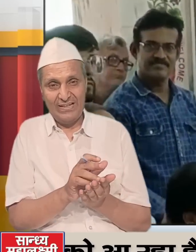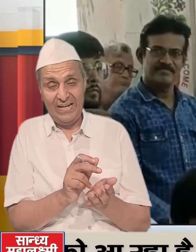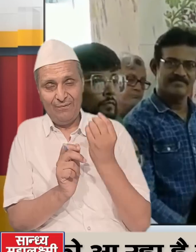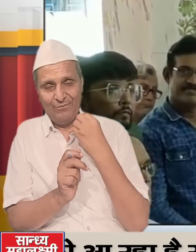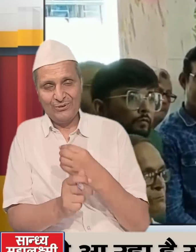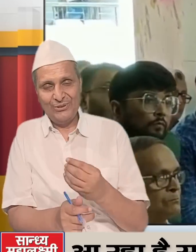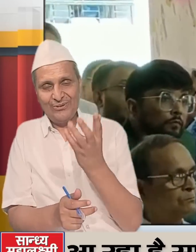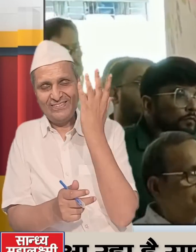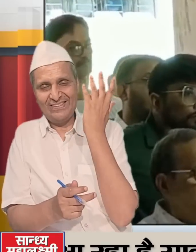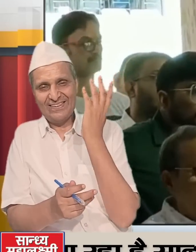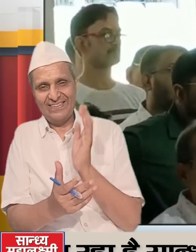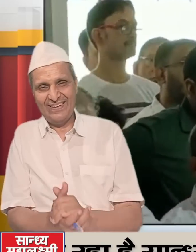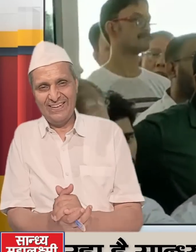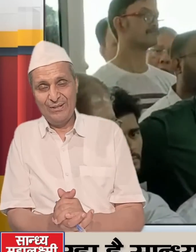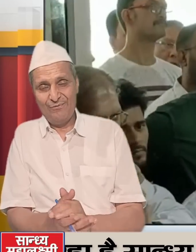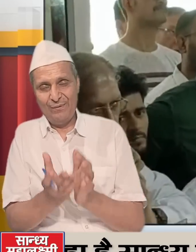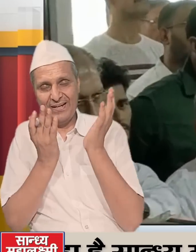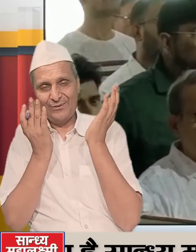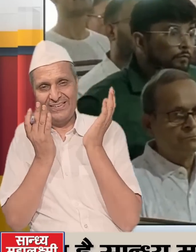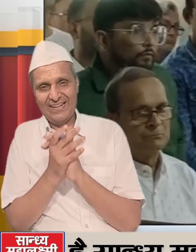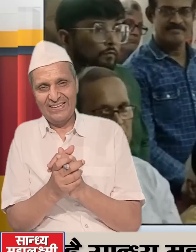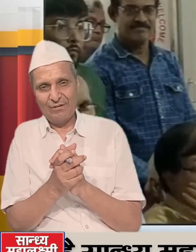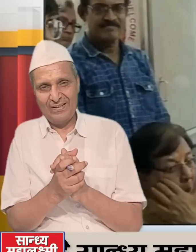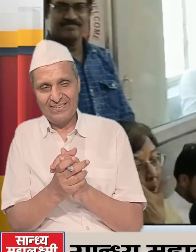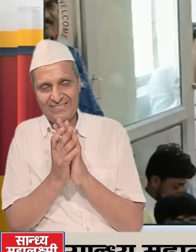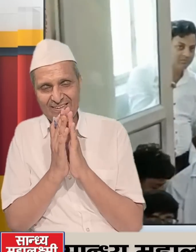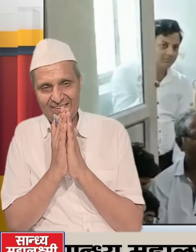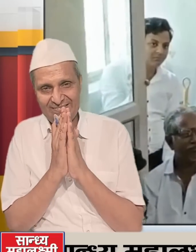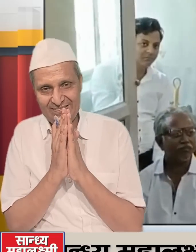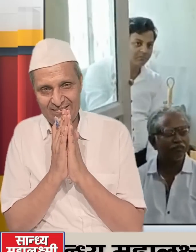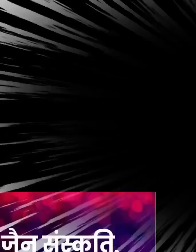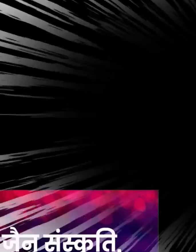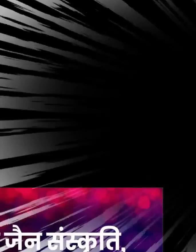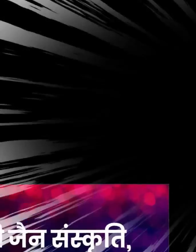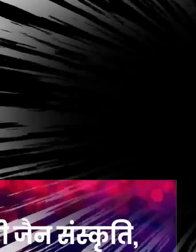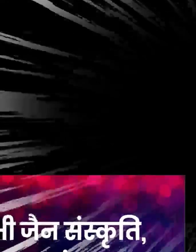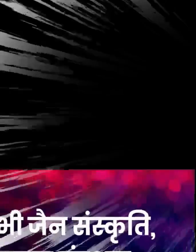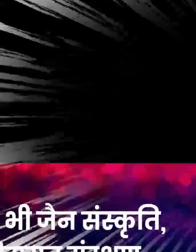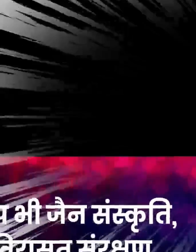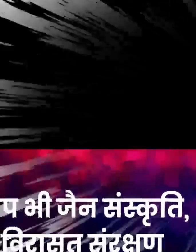घुमाने के बजाय मोक्ष की ओर चल सकते हैं। फिर मिलेंगे कुछ नई जानकारी आपके पास। सादर जय जिनेन्द्र।